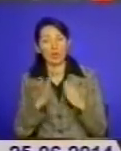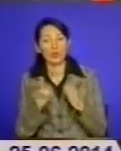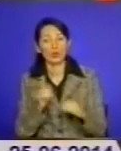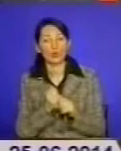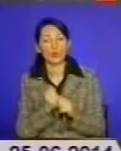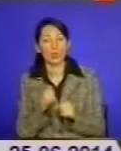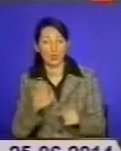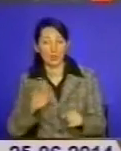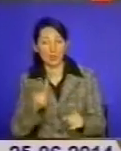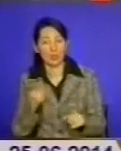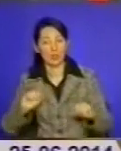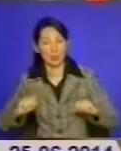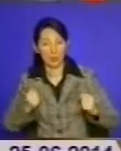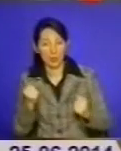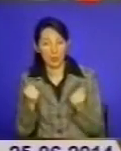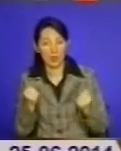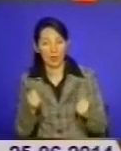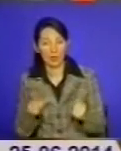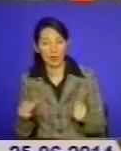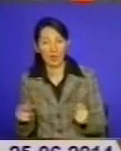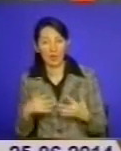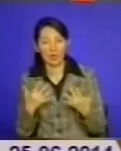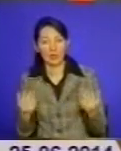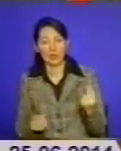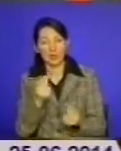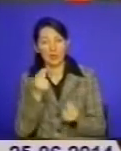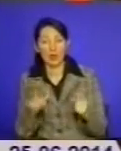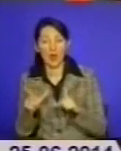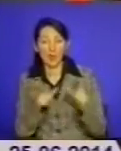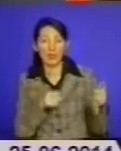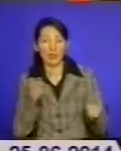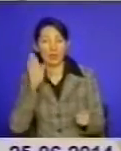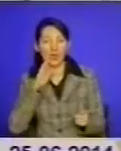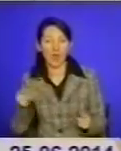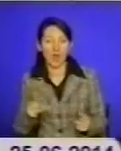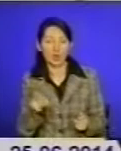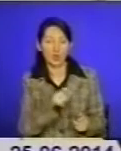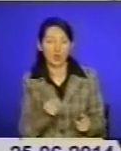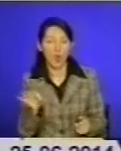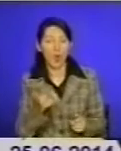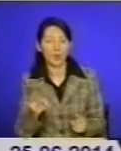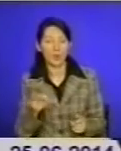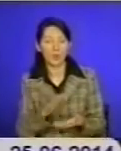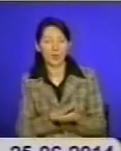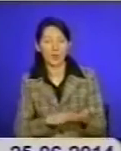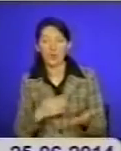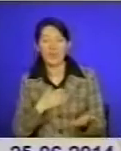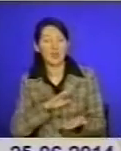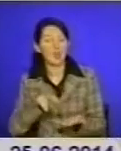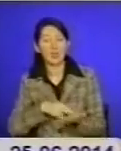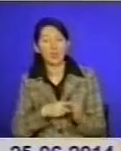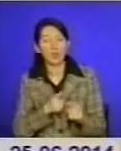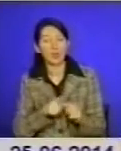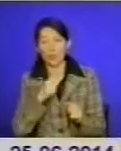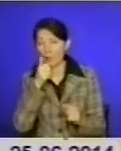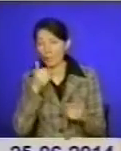З друзями, різні забави, поїздки на озеро, річку і так далі. Ми не плануємо цього року відпочивати, тому що